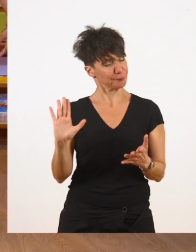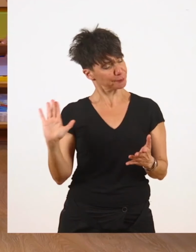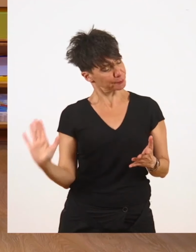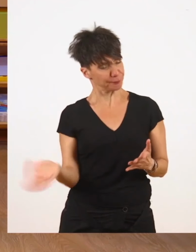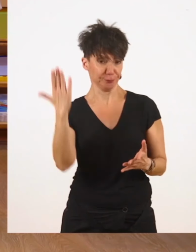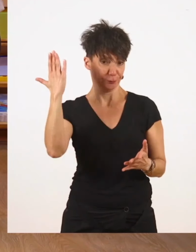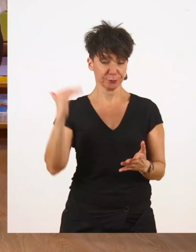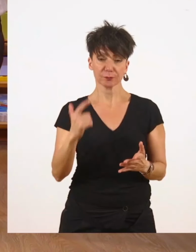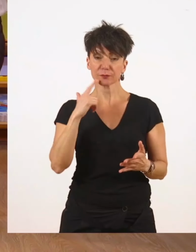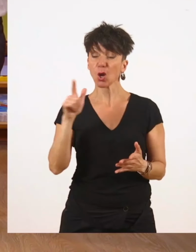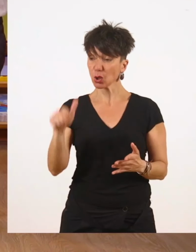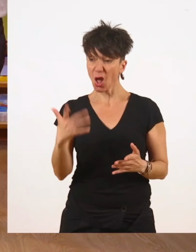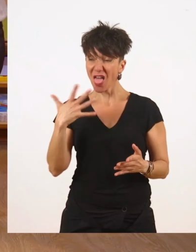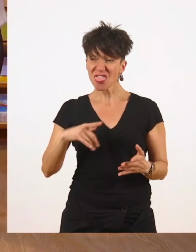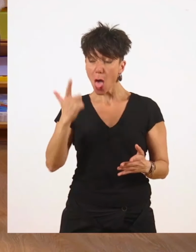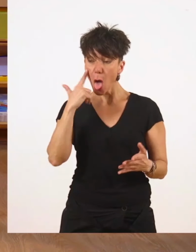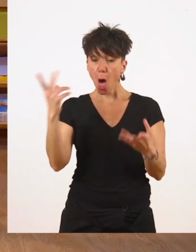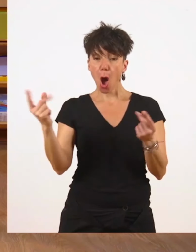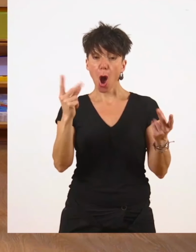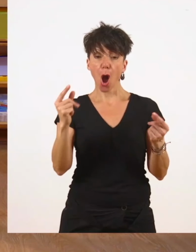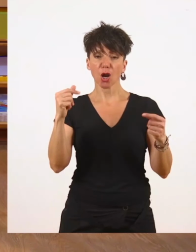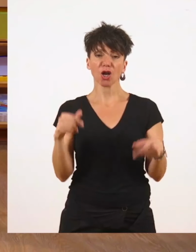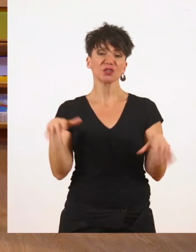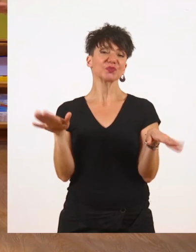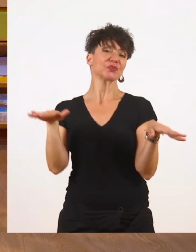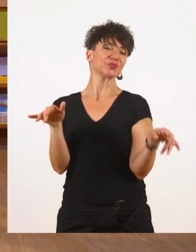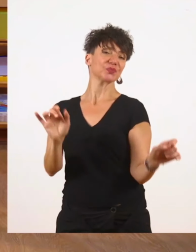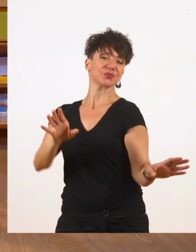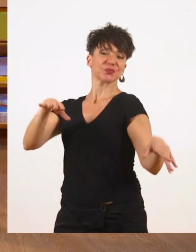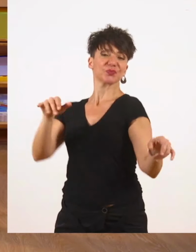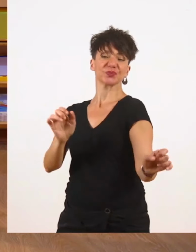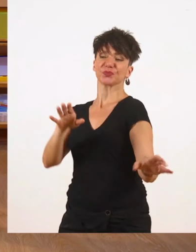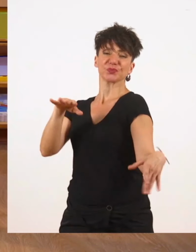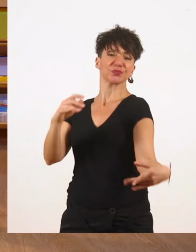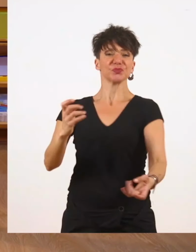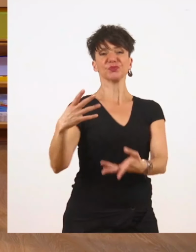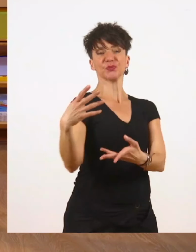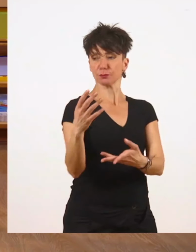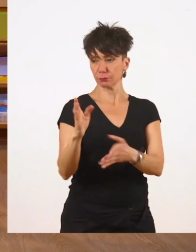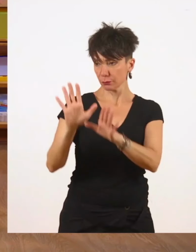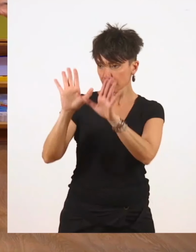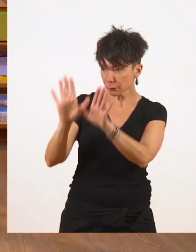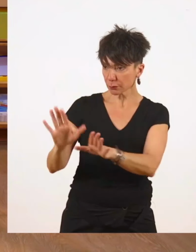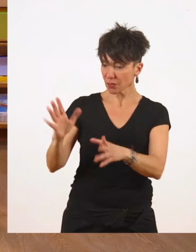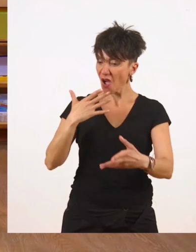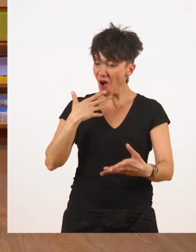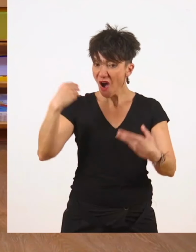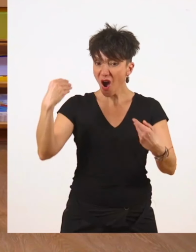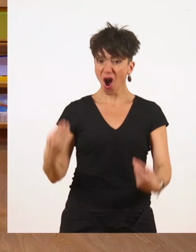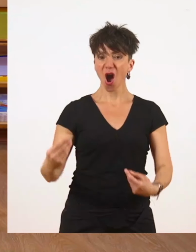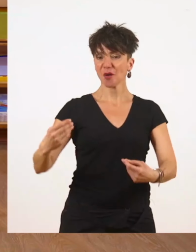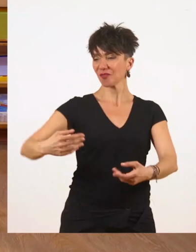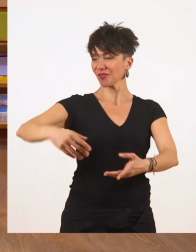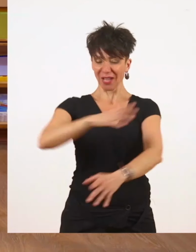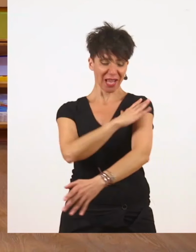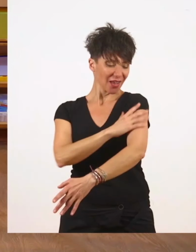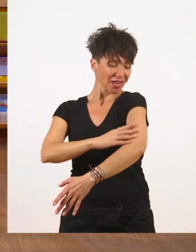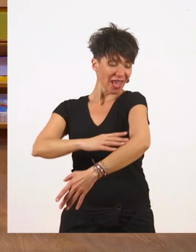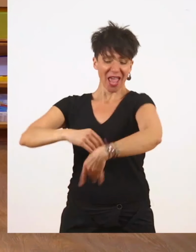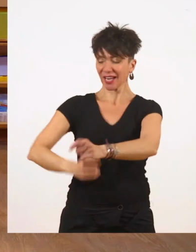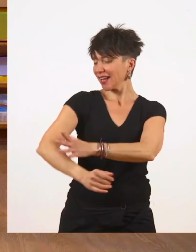Χορεύεις. Για να σε δω λίγο να χορεύεις. Ναι, ναι, όχι. Κράτα λίγο παιδί μου με χάρη. Έτσι μπράβο το